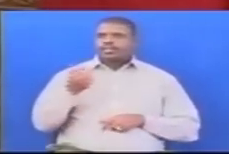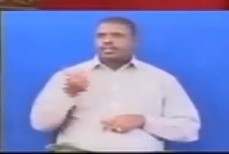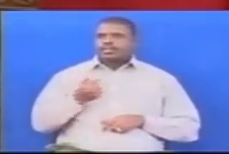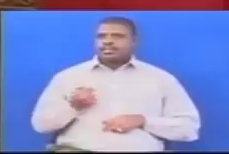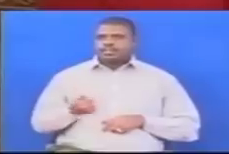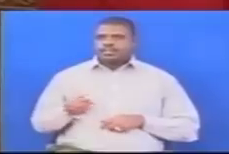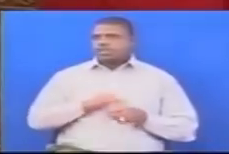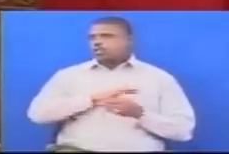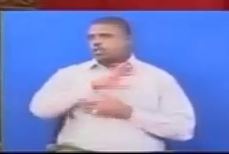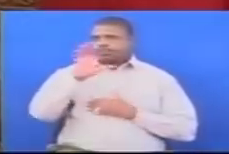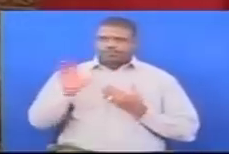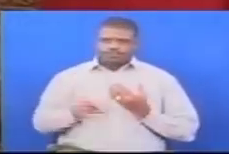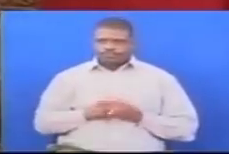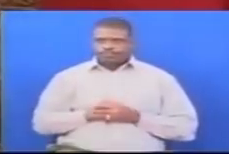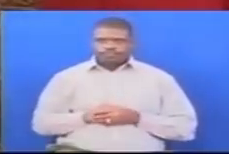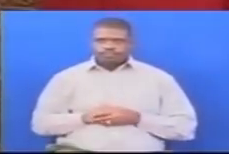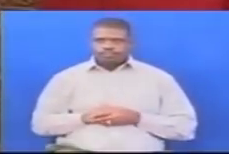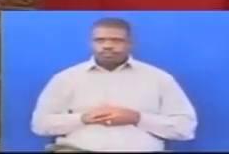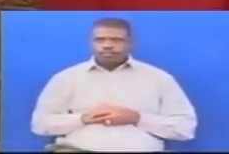nzima.